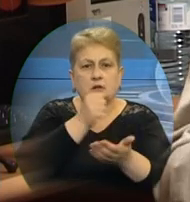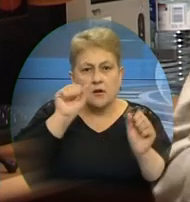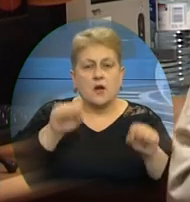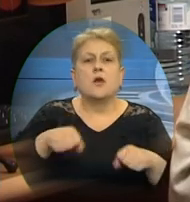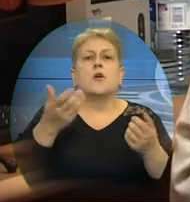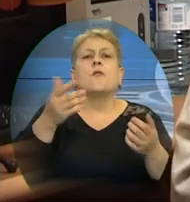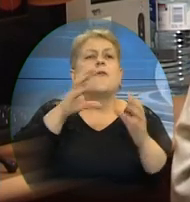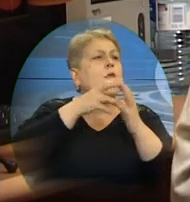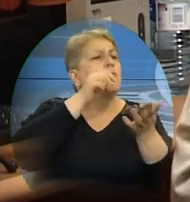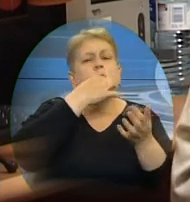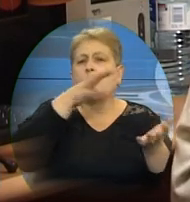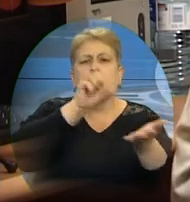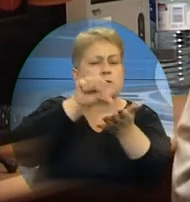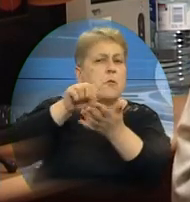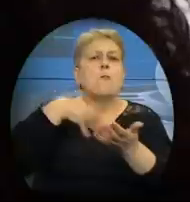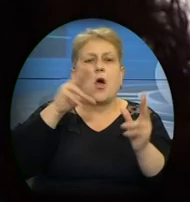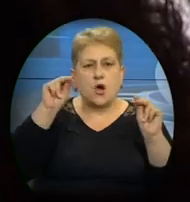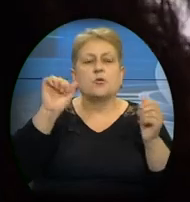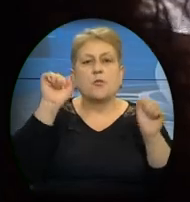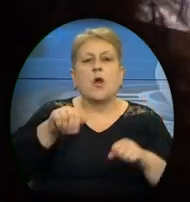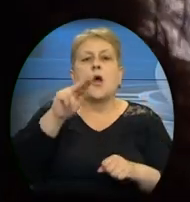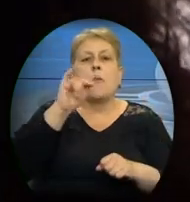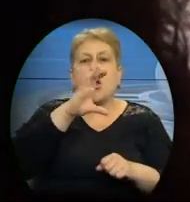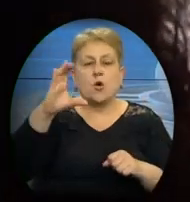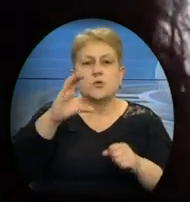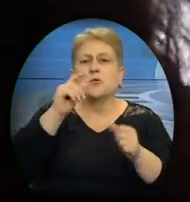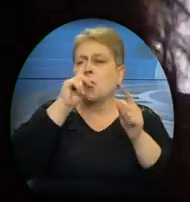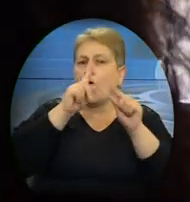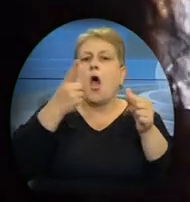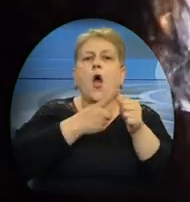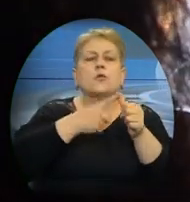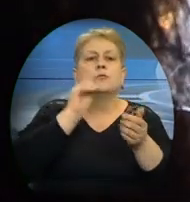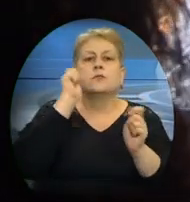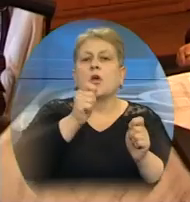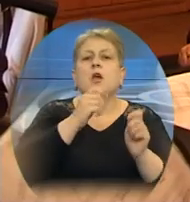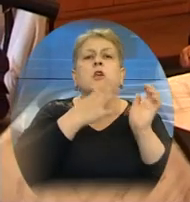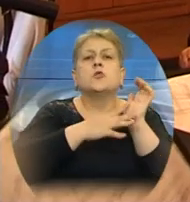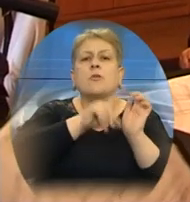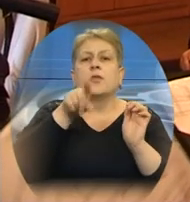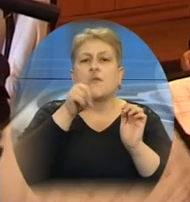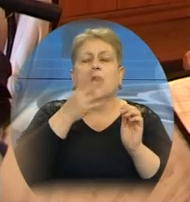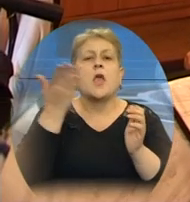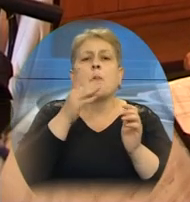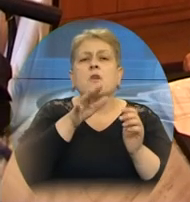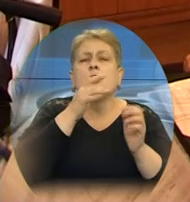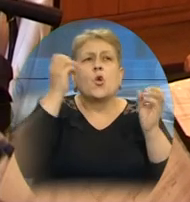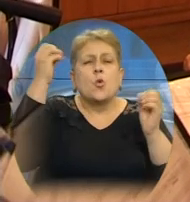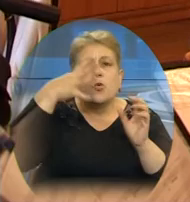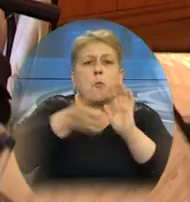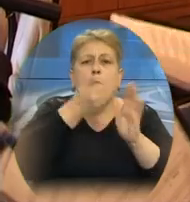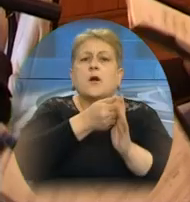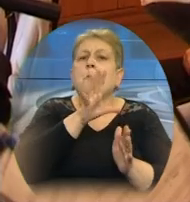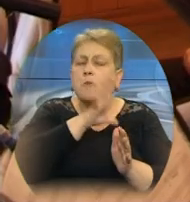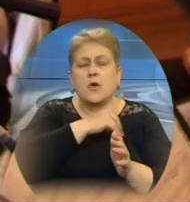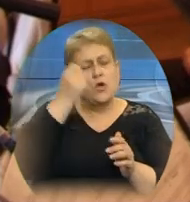այլ ոլորտներում մեծ հաջողություններ ունենալ։ Փարոսը խորհրդանշական անուն էր հատկապես 90-ականներին, երբ այդքան լույսի պակաս